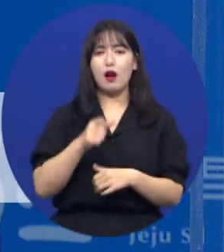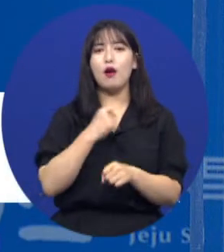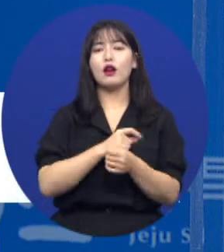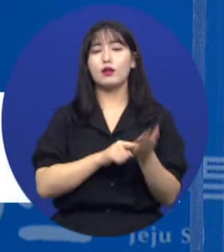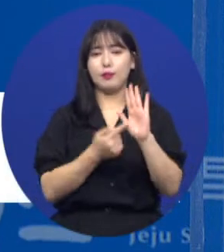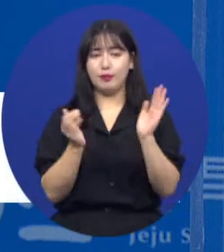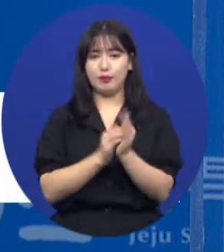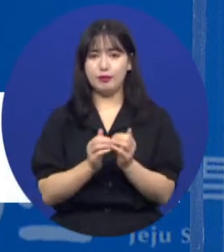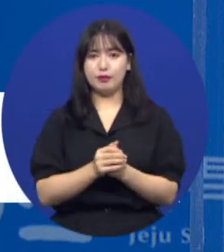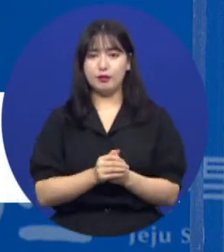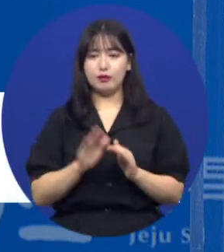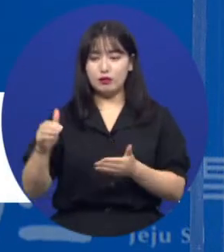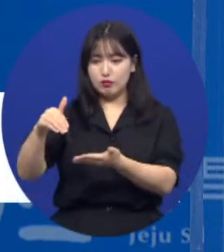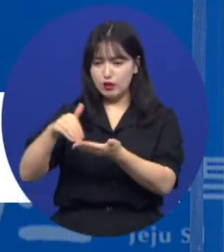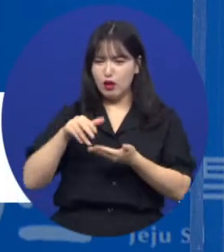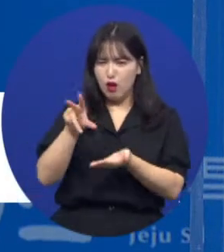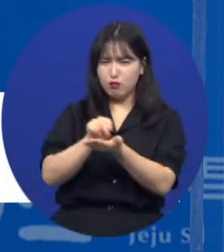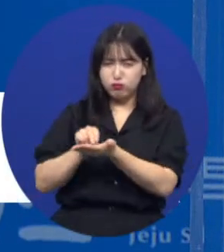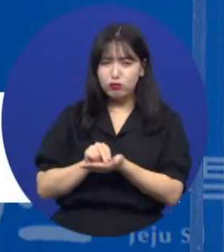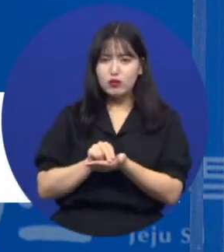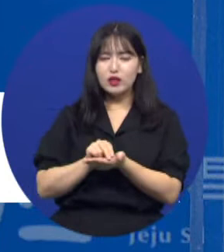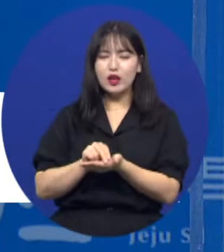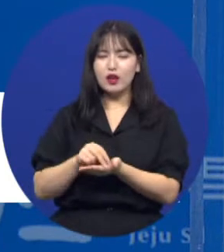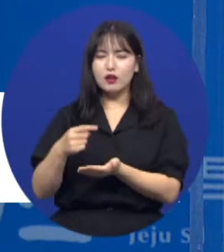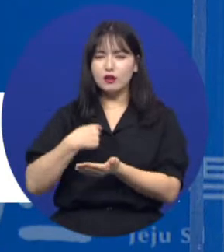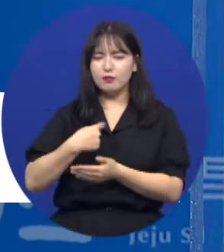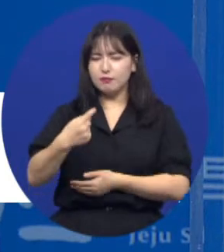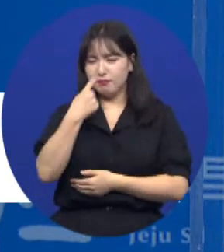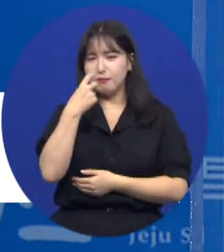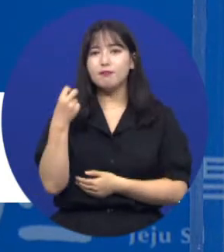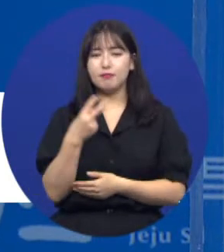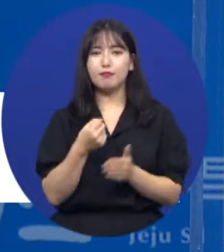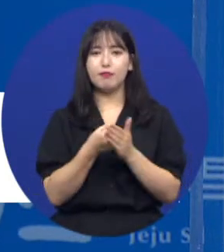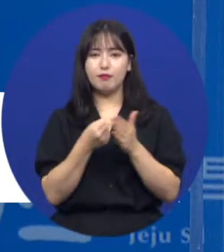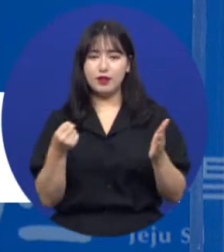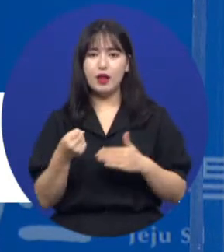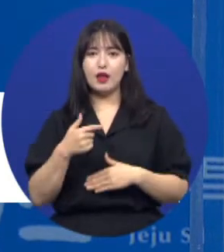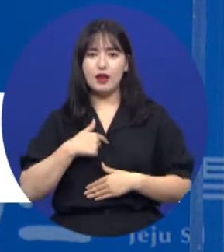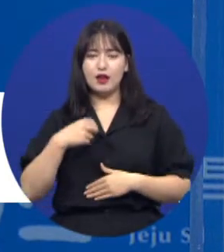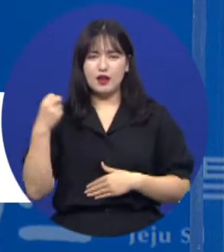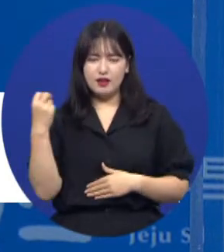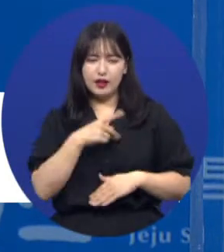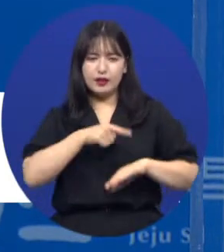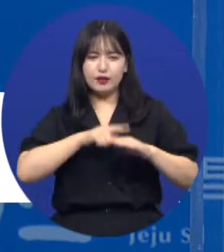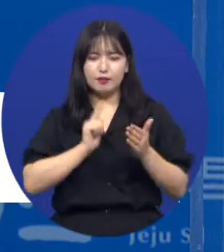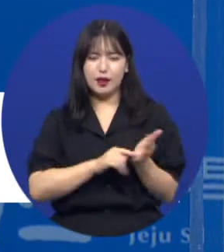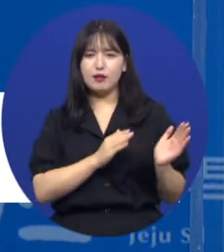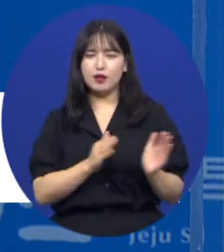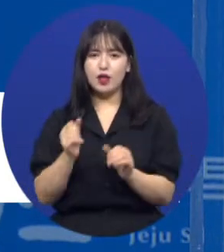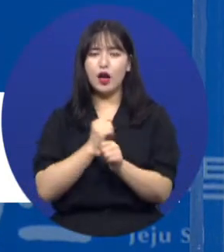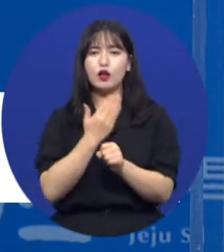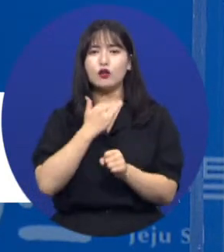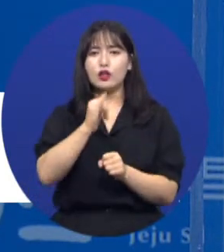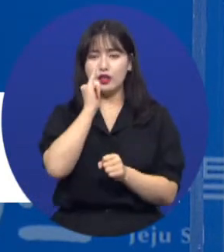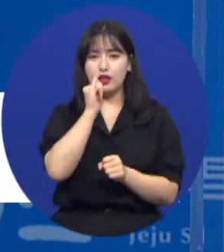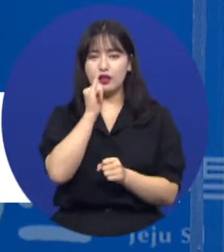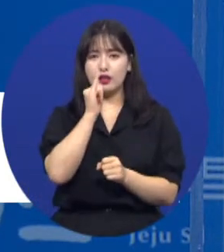인선 과정에서 제기된 문제들을 교훈 삼아 다시 마음을 가다듬는 채찍질로